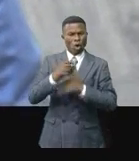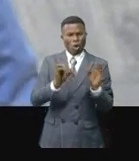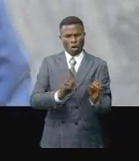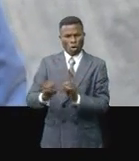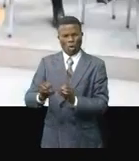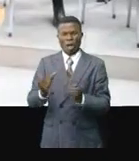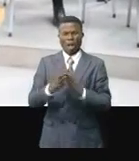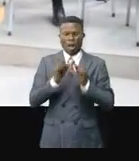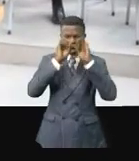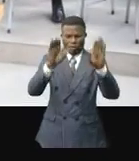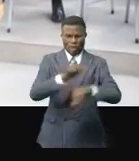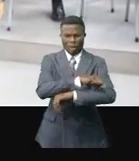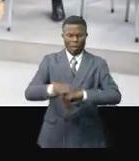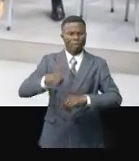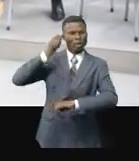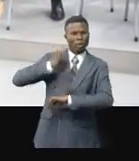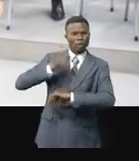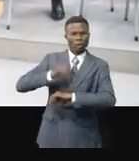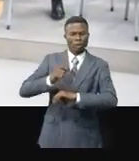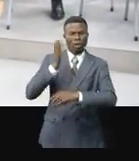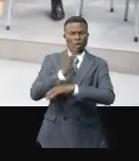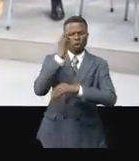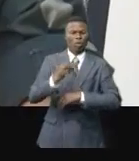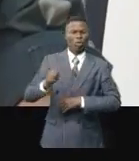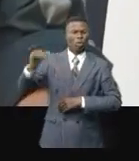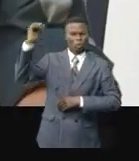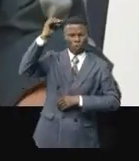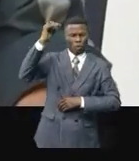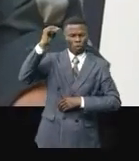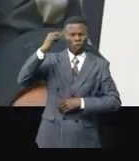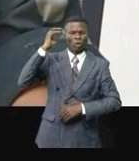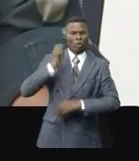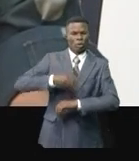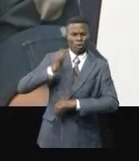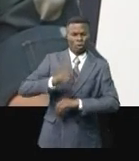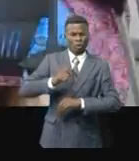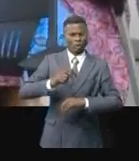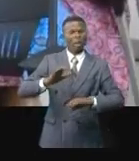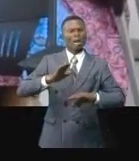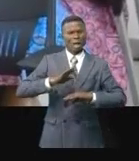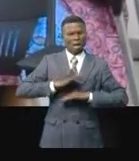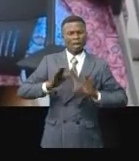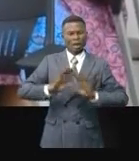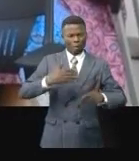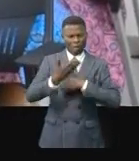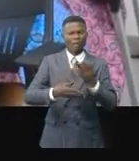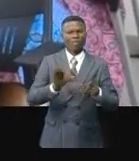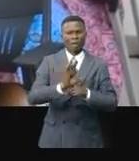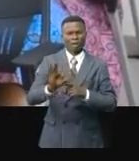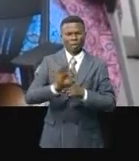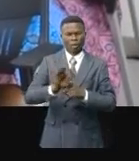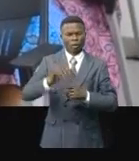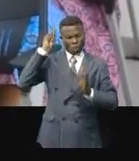la bénédiction du ministère de la Justice et du Conseil supérieur de la magistrature, s'est dit compétent pour le faire. Le gouvernement